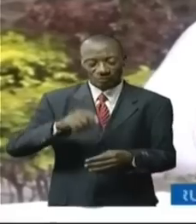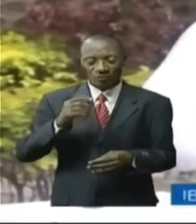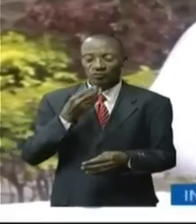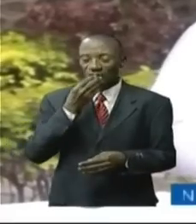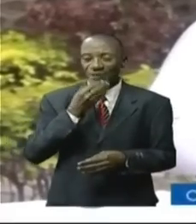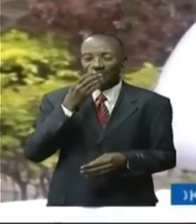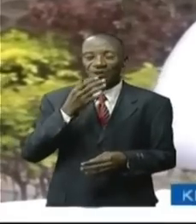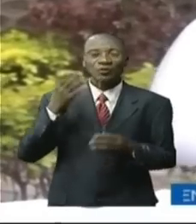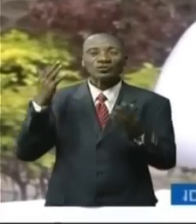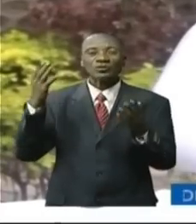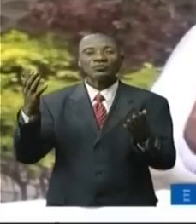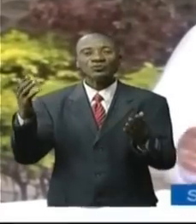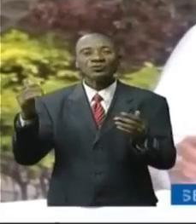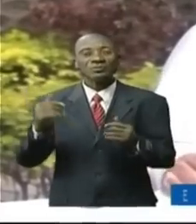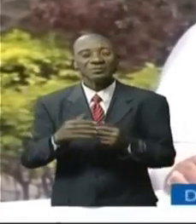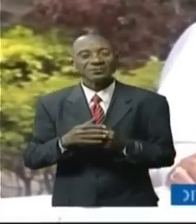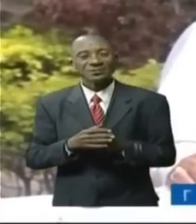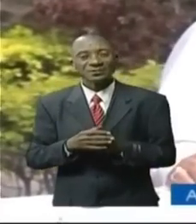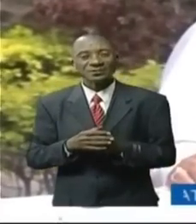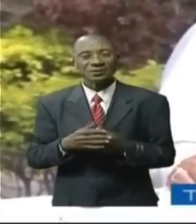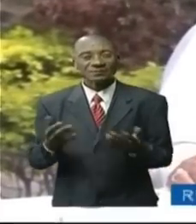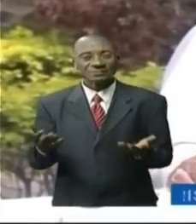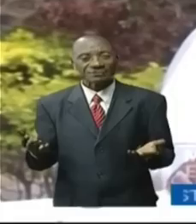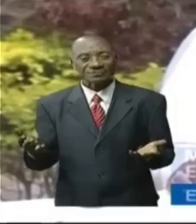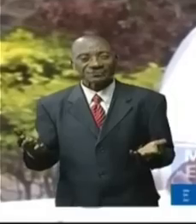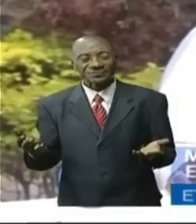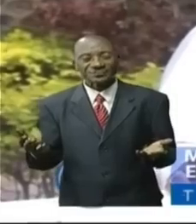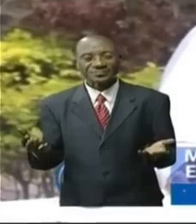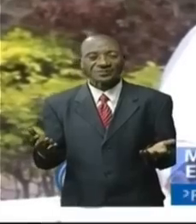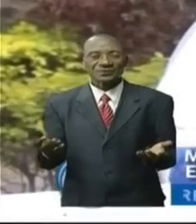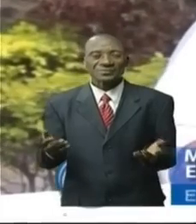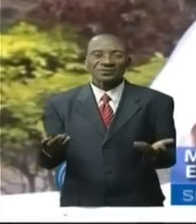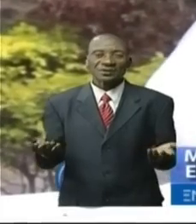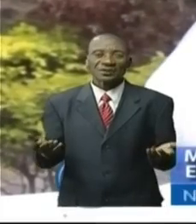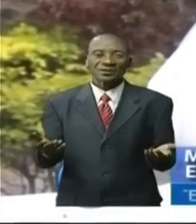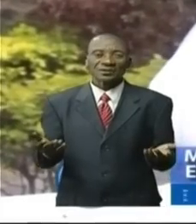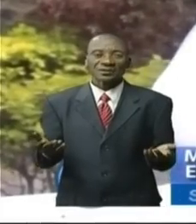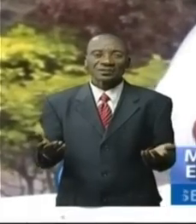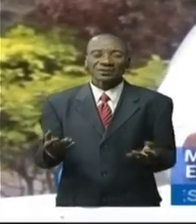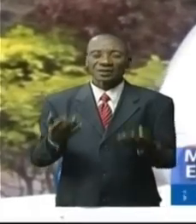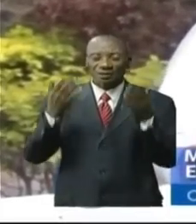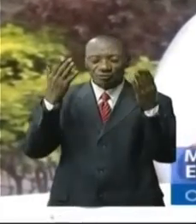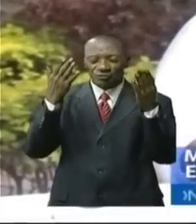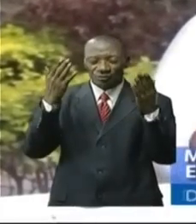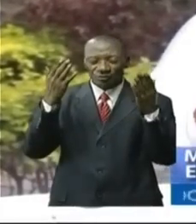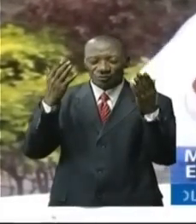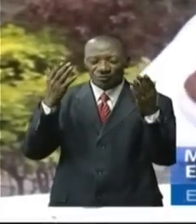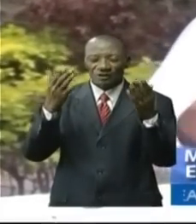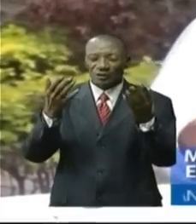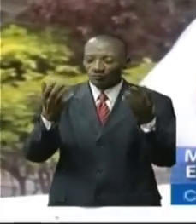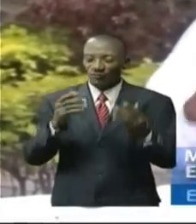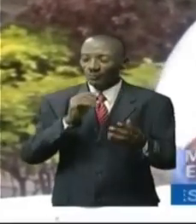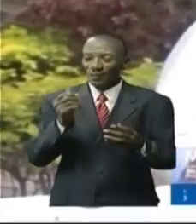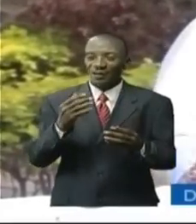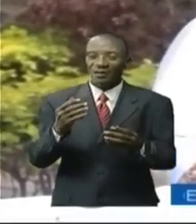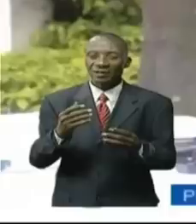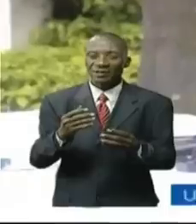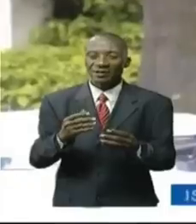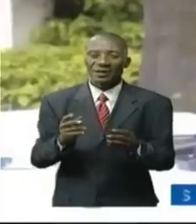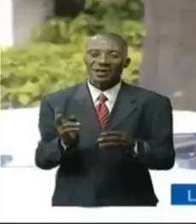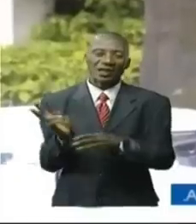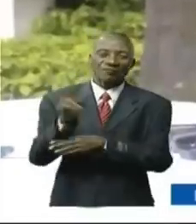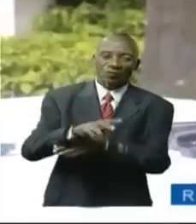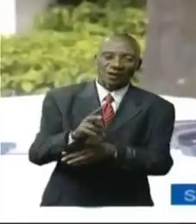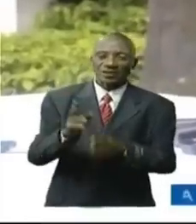le Seigneur Jésus, il n'a pas enseigné la violence, il n'a jamais cédé à la violence, il a enseigné la non-violence, il a enseigné la paix, la fraternité.